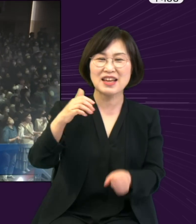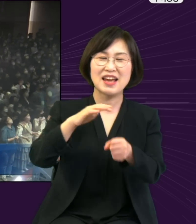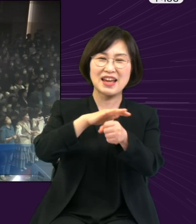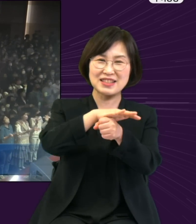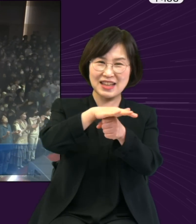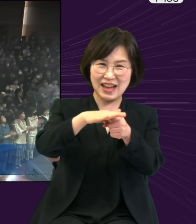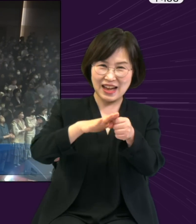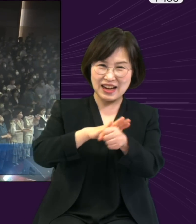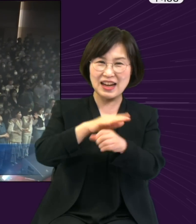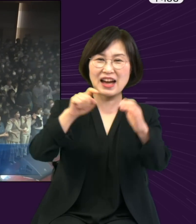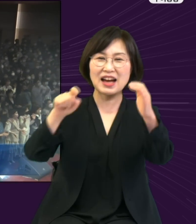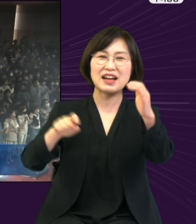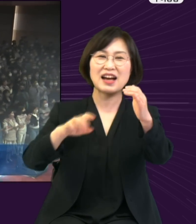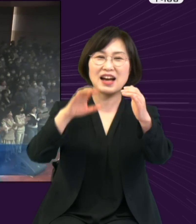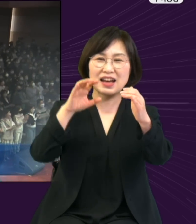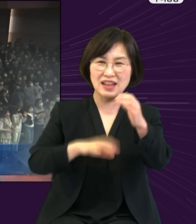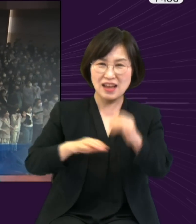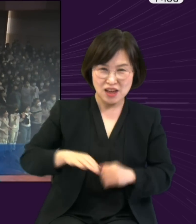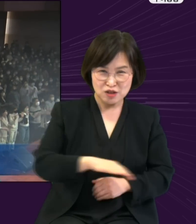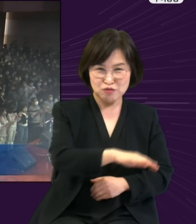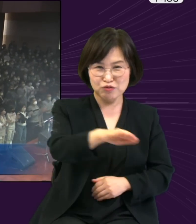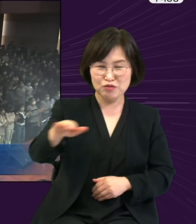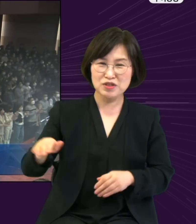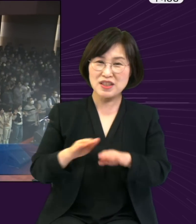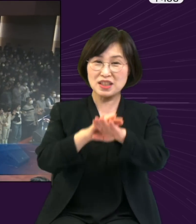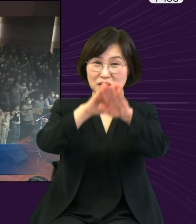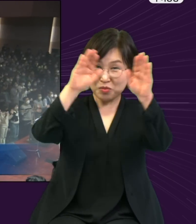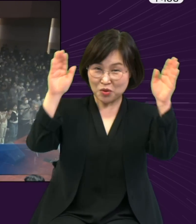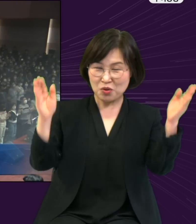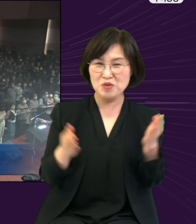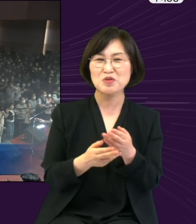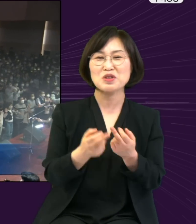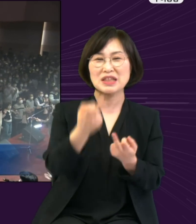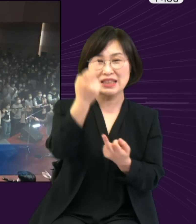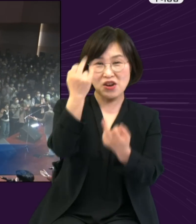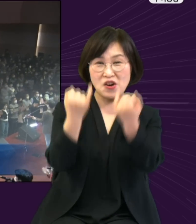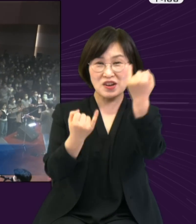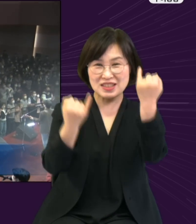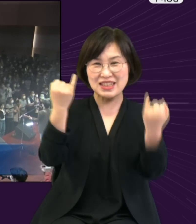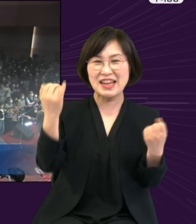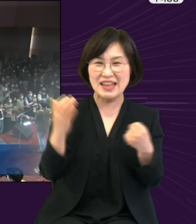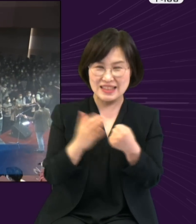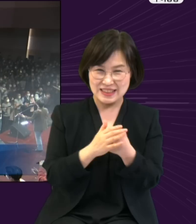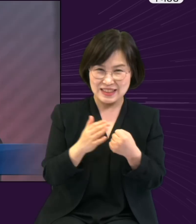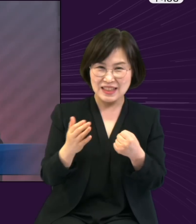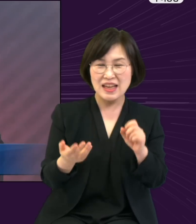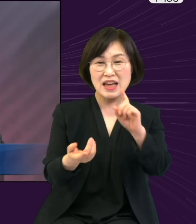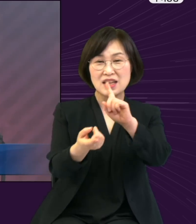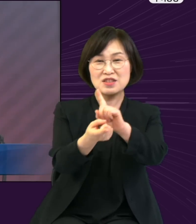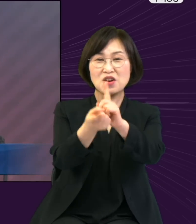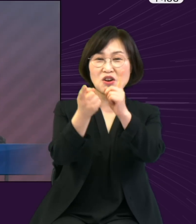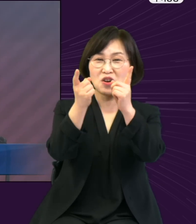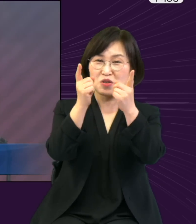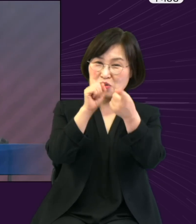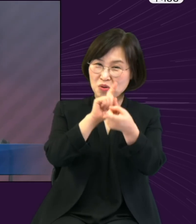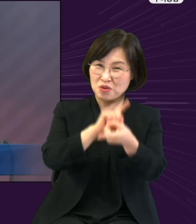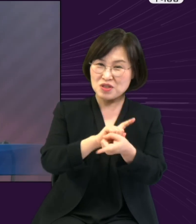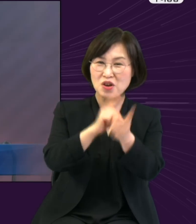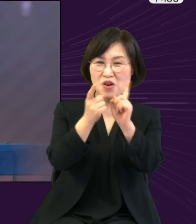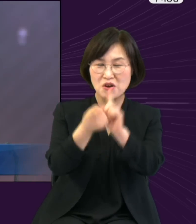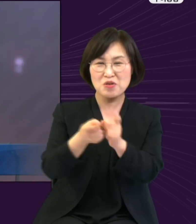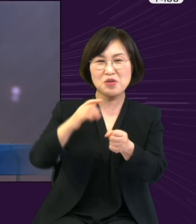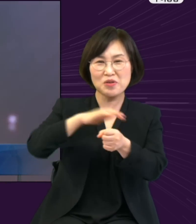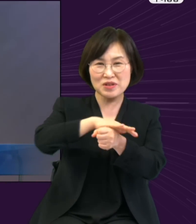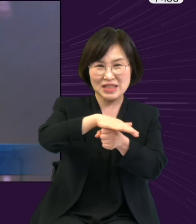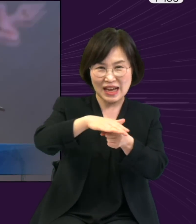아버지의 사랑 안에 우리 모두 형제니 서로